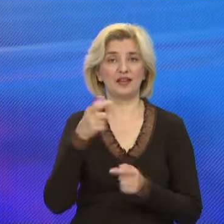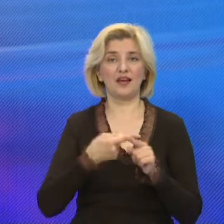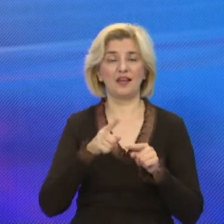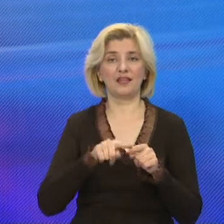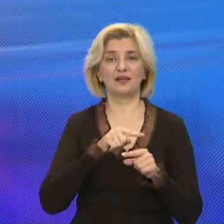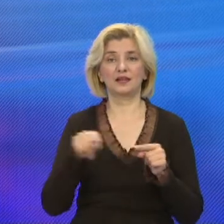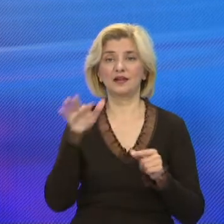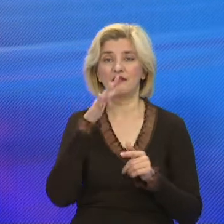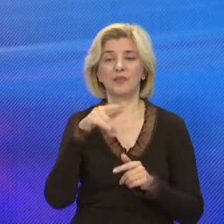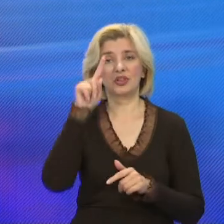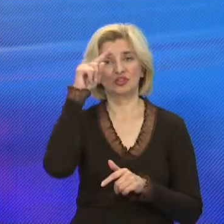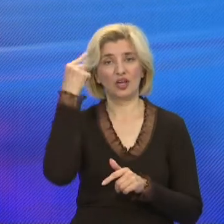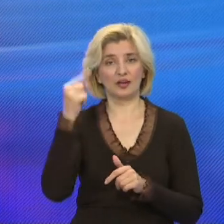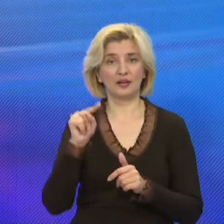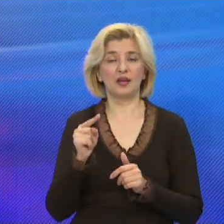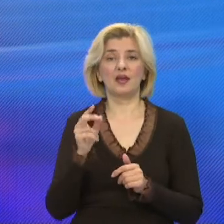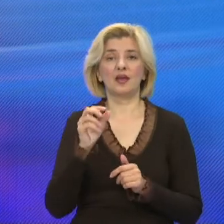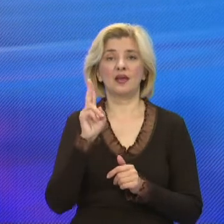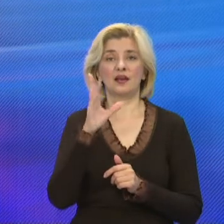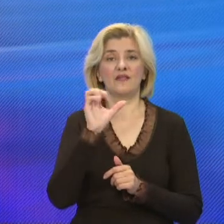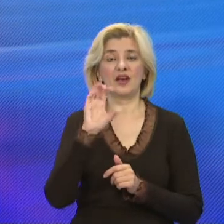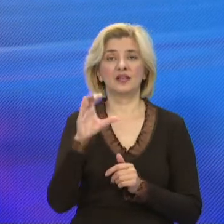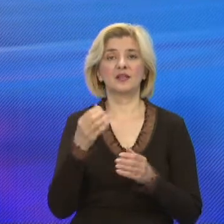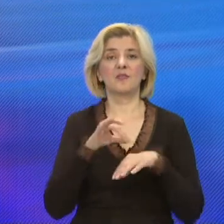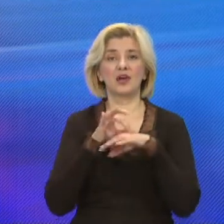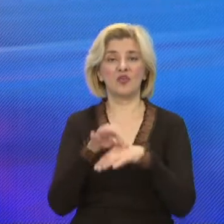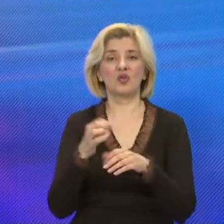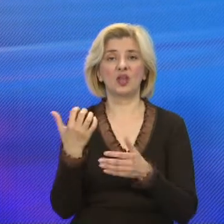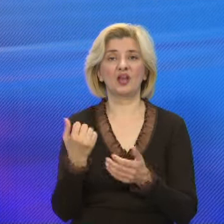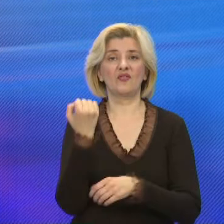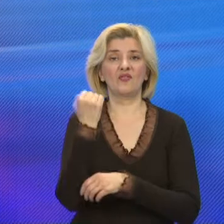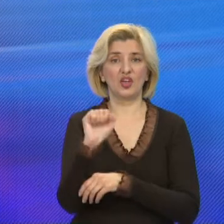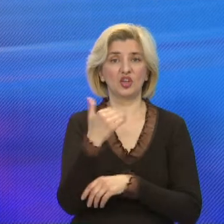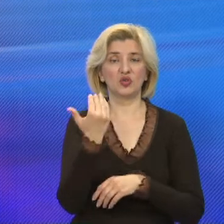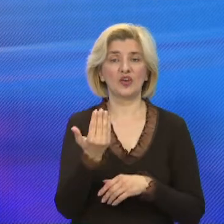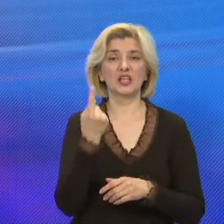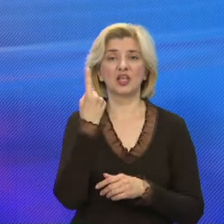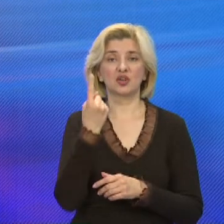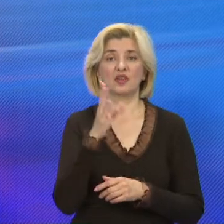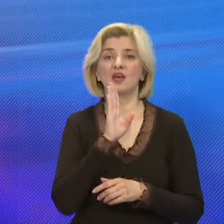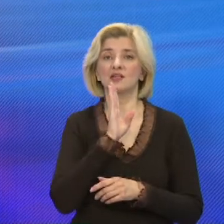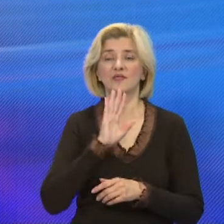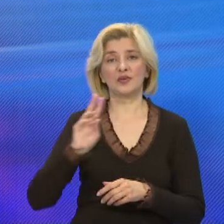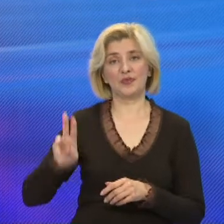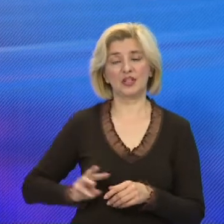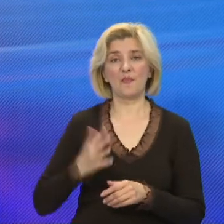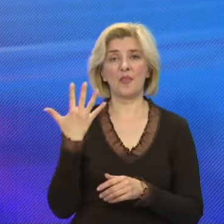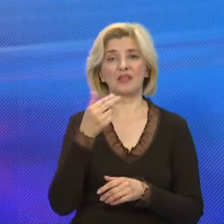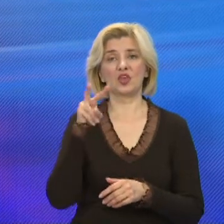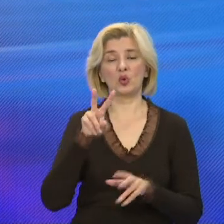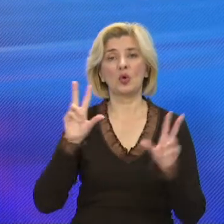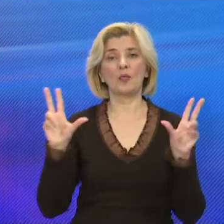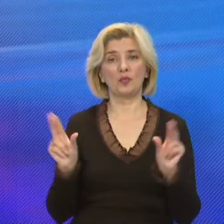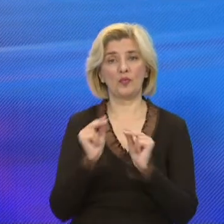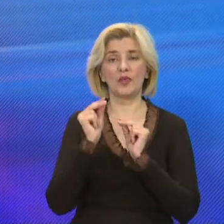сезон, и это жарко. Квас привел к выигрышу вас. Еще одной жительнице столицы 5 июля улыбнулась удача.